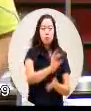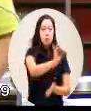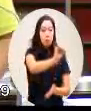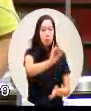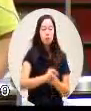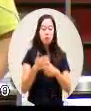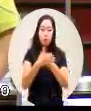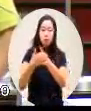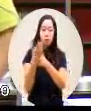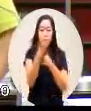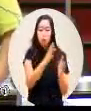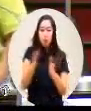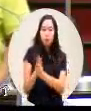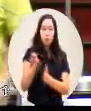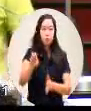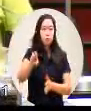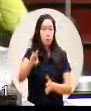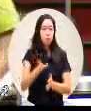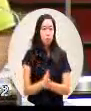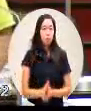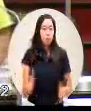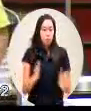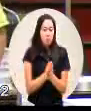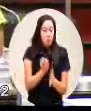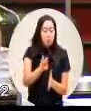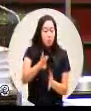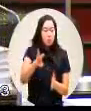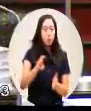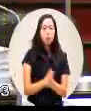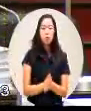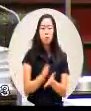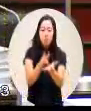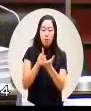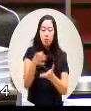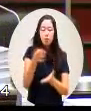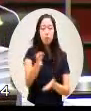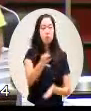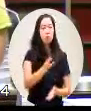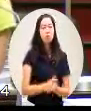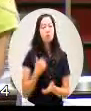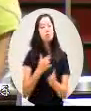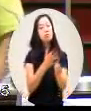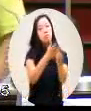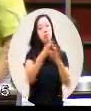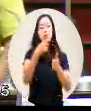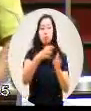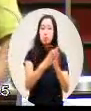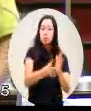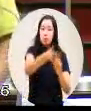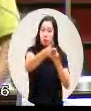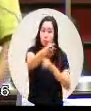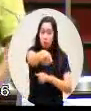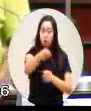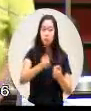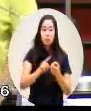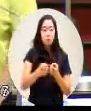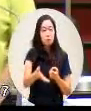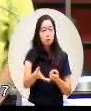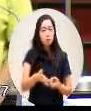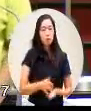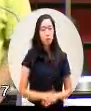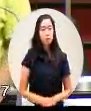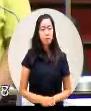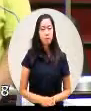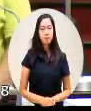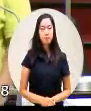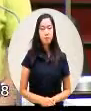护管理费两百块，唔免租金。来，要请问咱的教育局长，你认为这合理无？请到。 来，